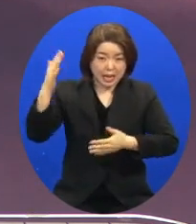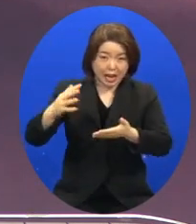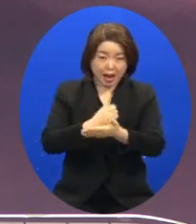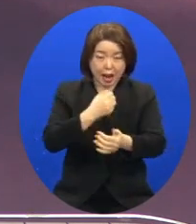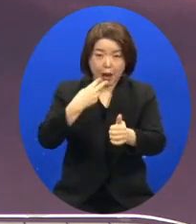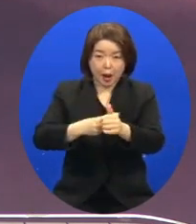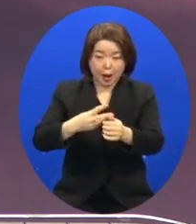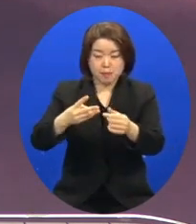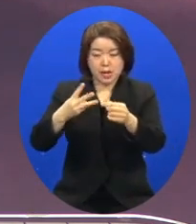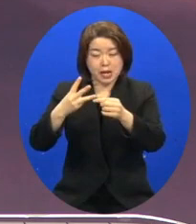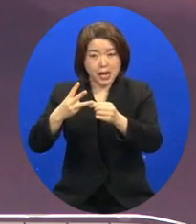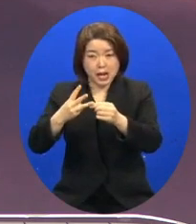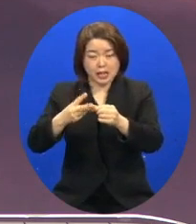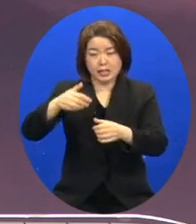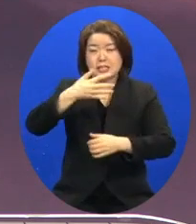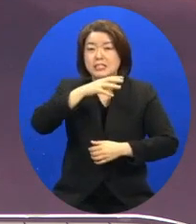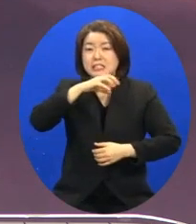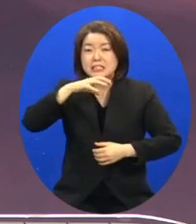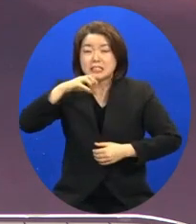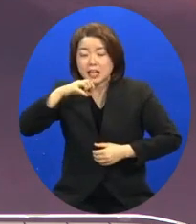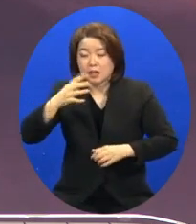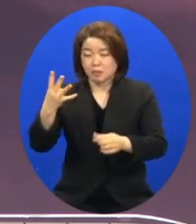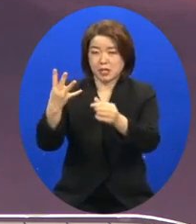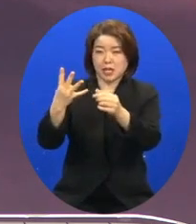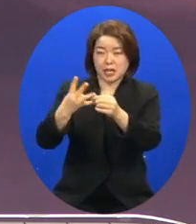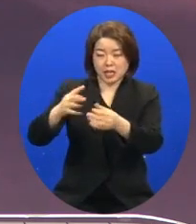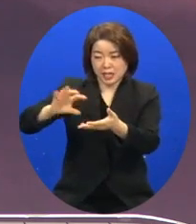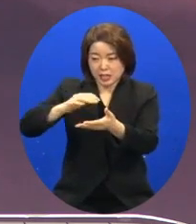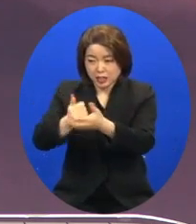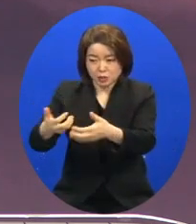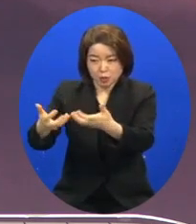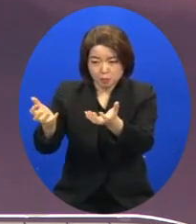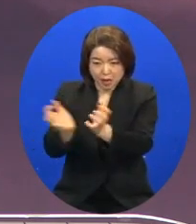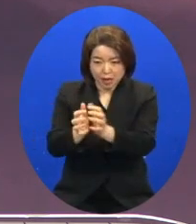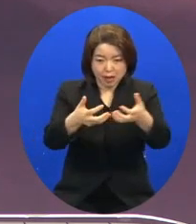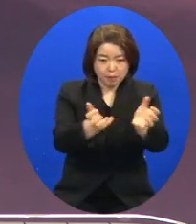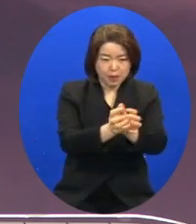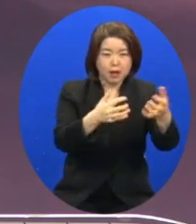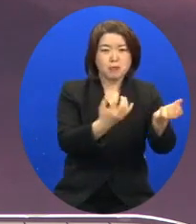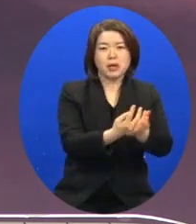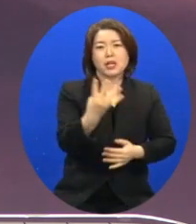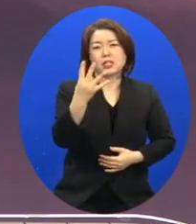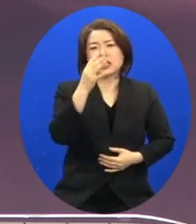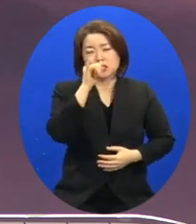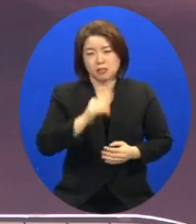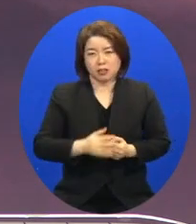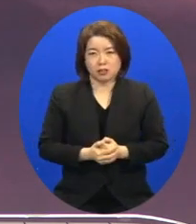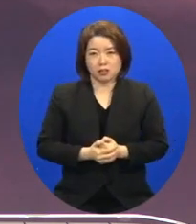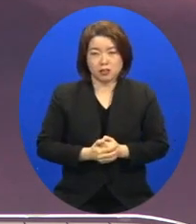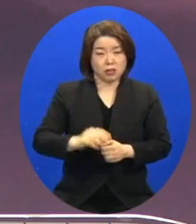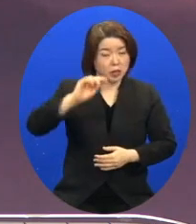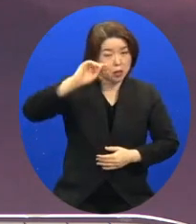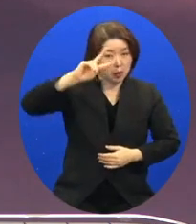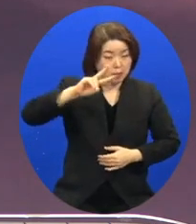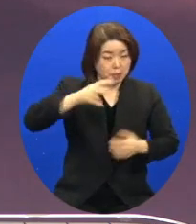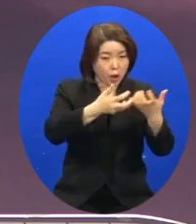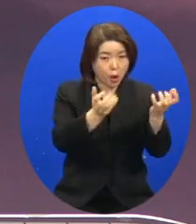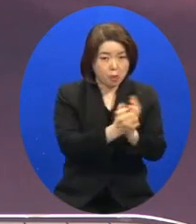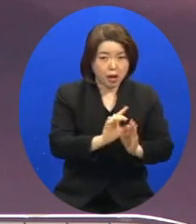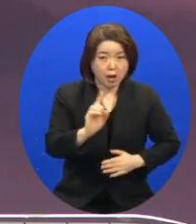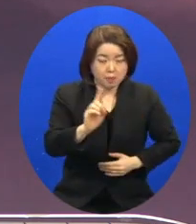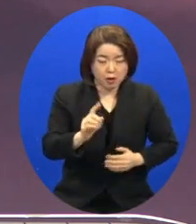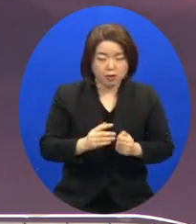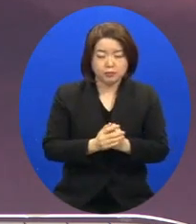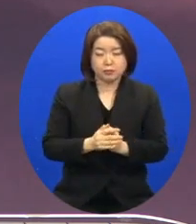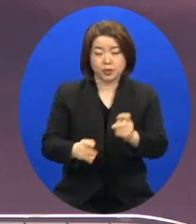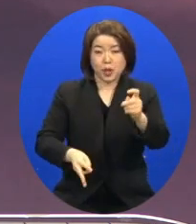하나는 그리스도파, 이렇게 대표적인 파가 네 파가 있었습니다. 바울파는 고린도 교회가 사도 바울이